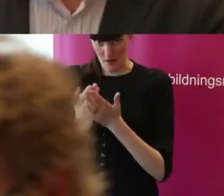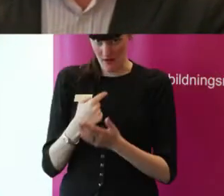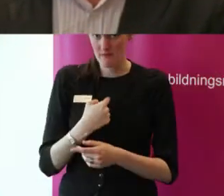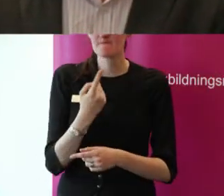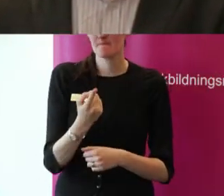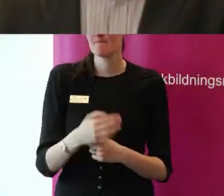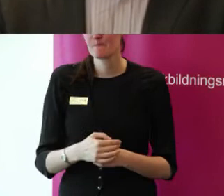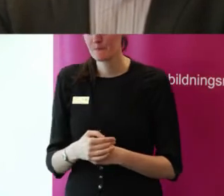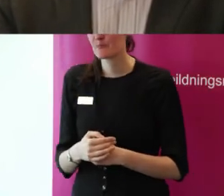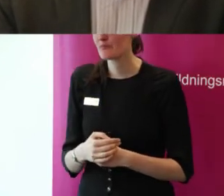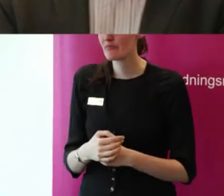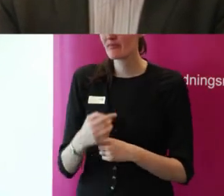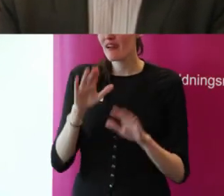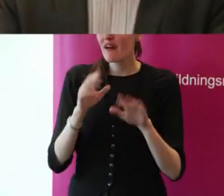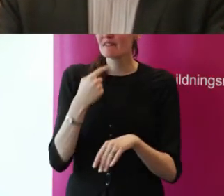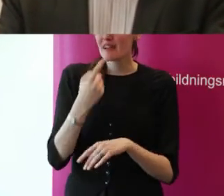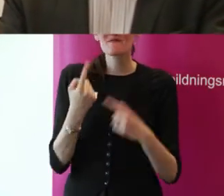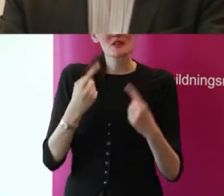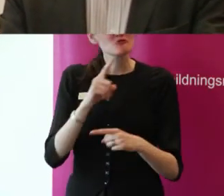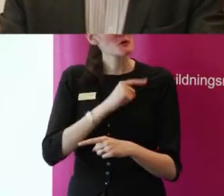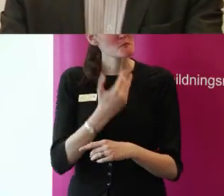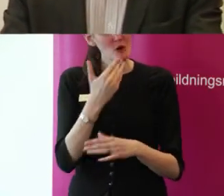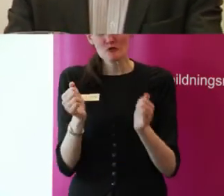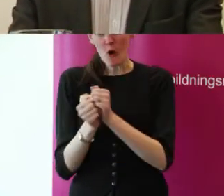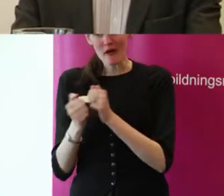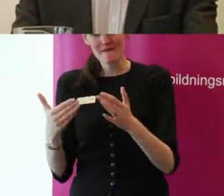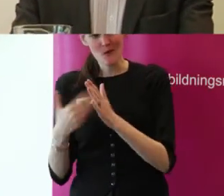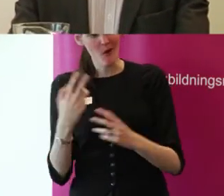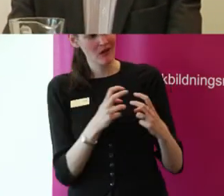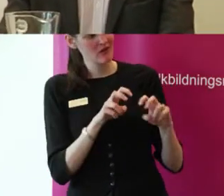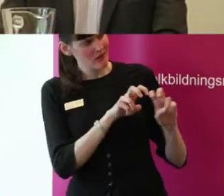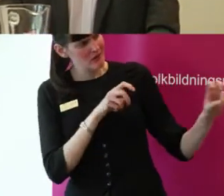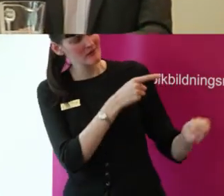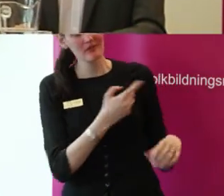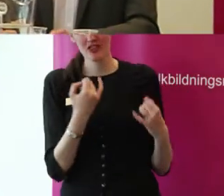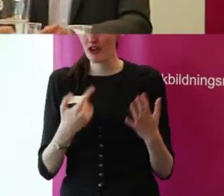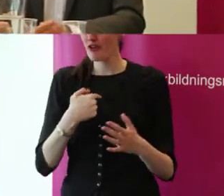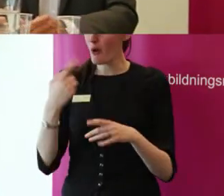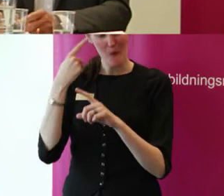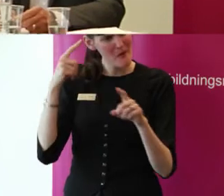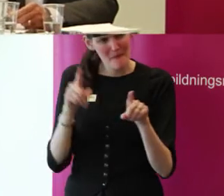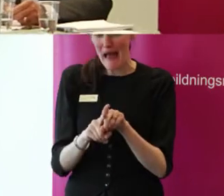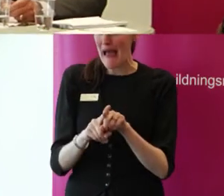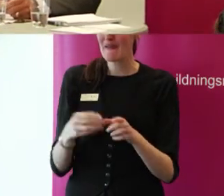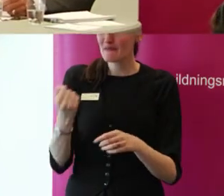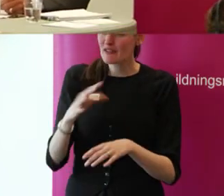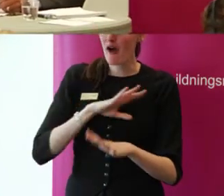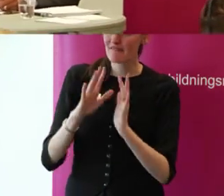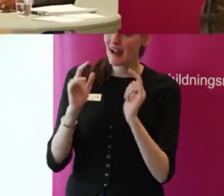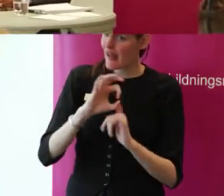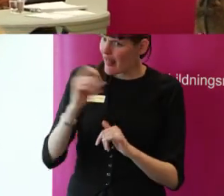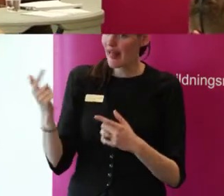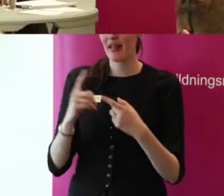Det har sagts fantastiskt mycket bra i panelen idag. Jag håller med om vikten av friheten och det som